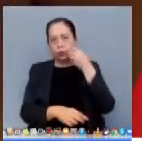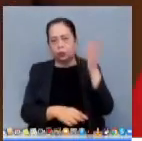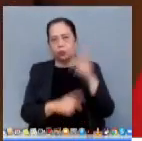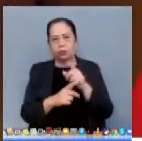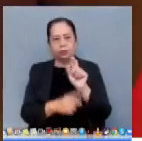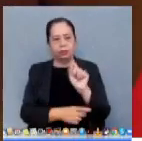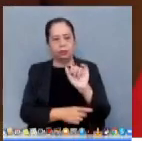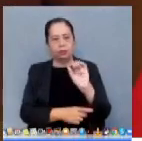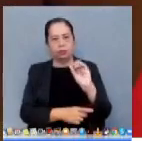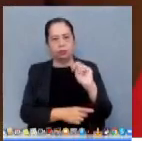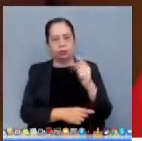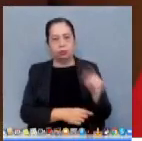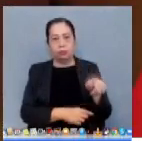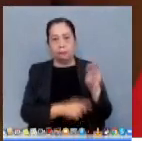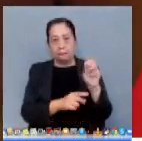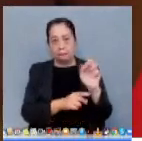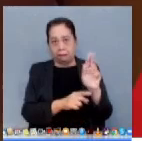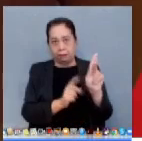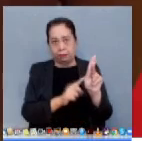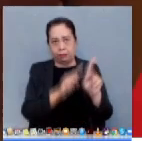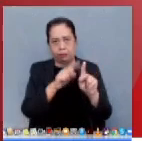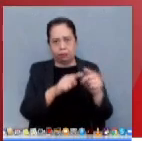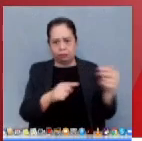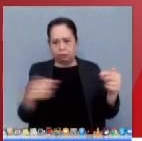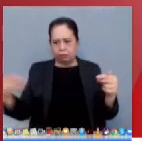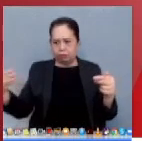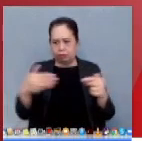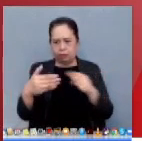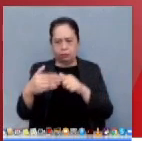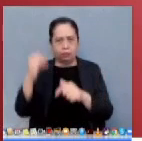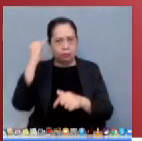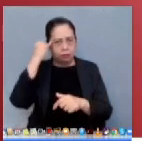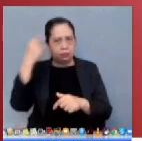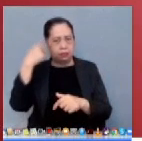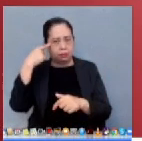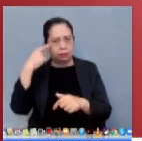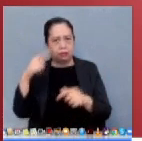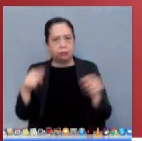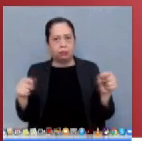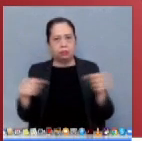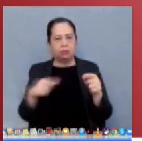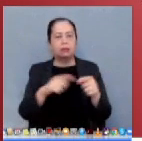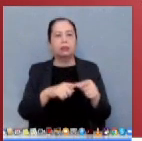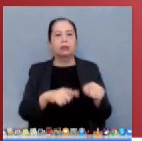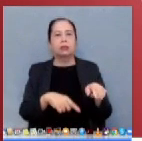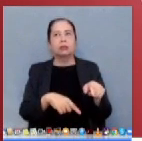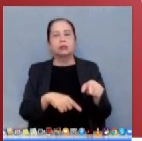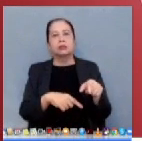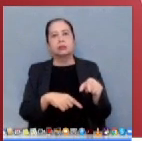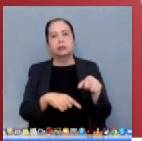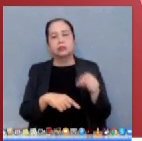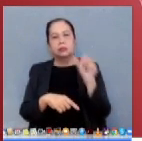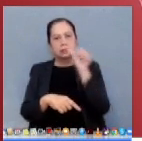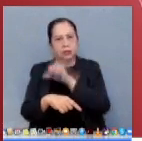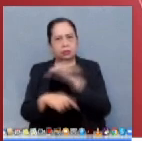si Mark Deo nang makasalubong si John Paul. Pakinagainom itong si Mark